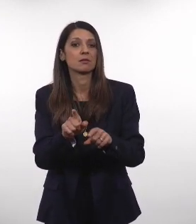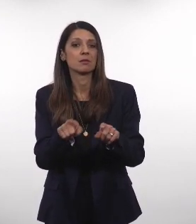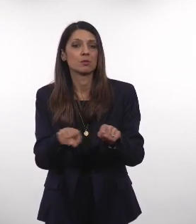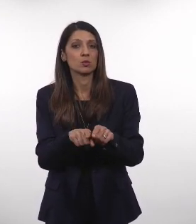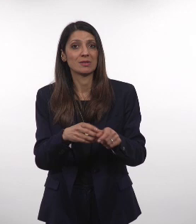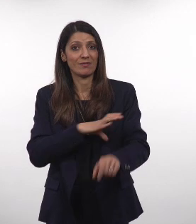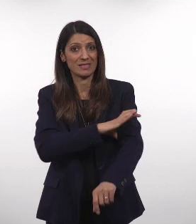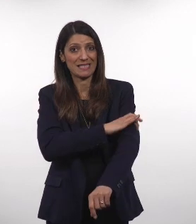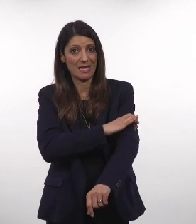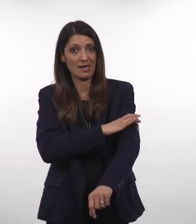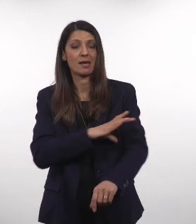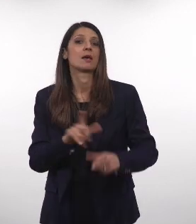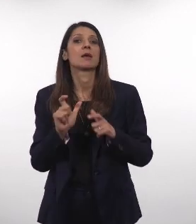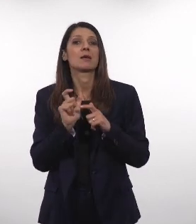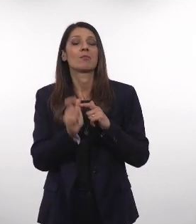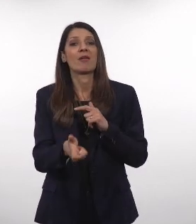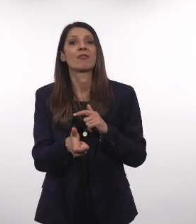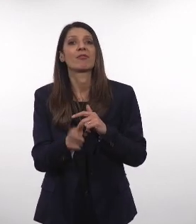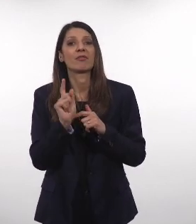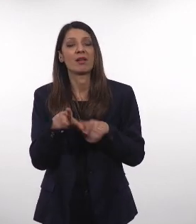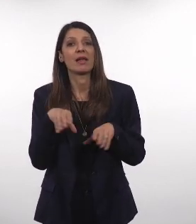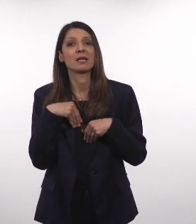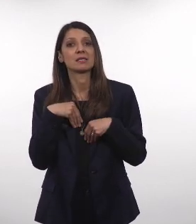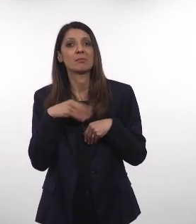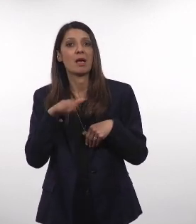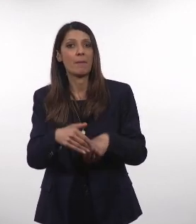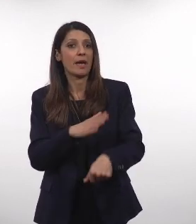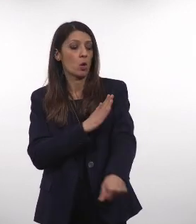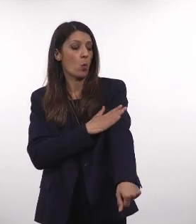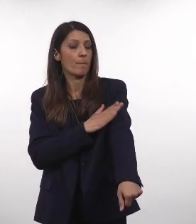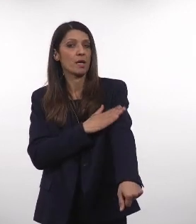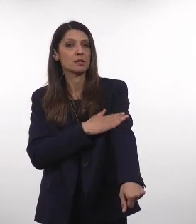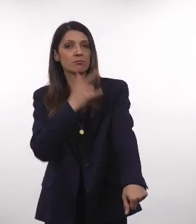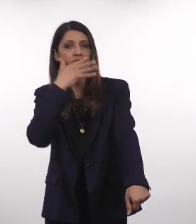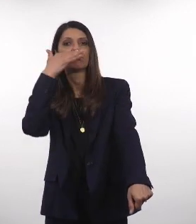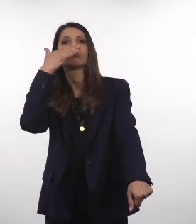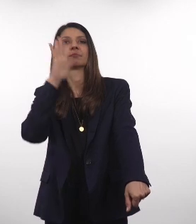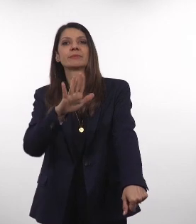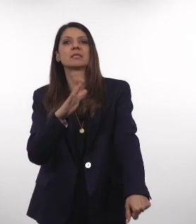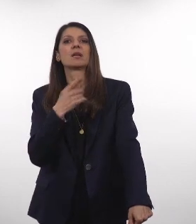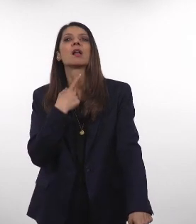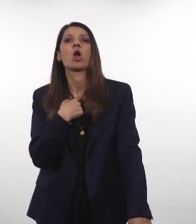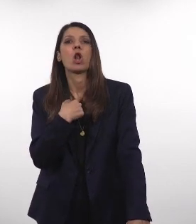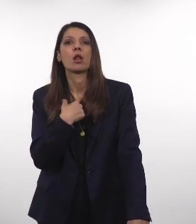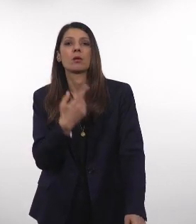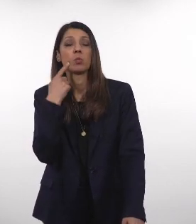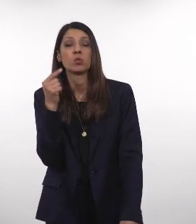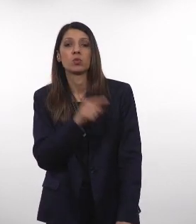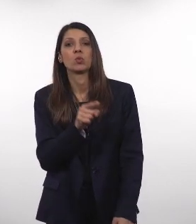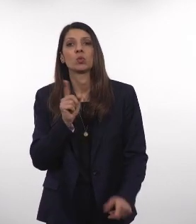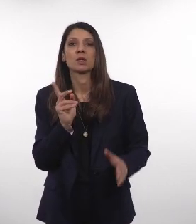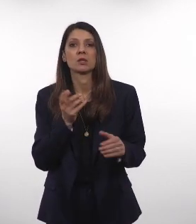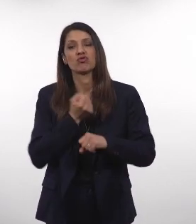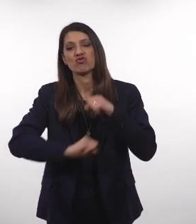serré, et enfin de tolérer la compresse humide avec l'odeur alcoolisée, qui était quelque chose qui